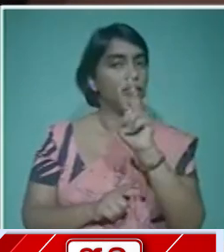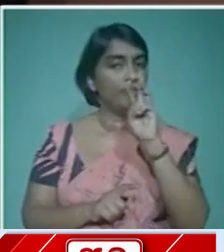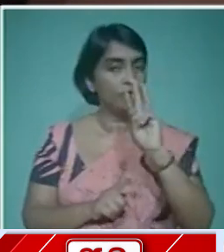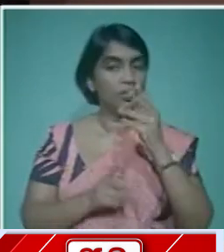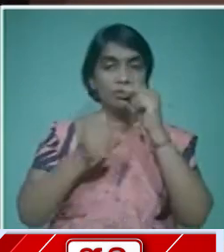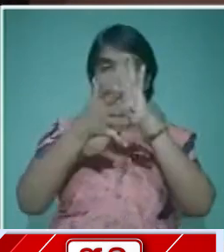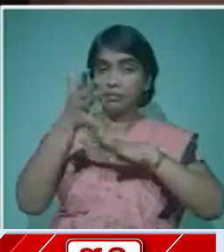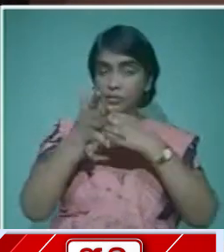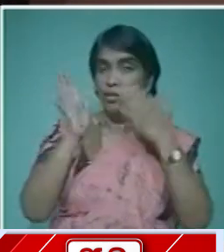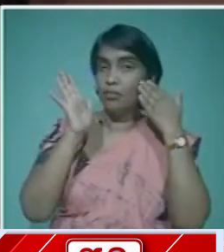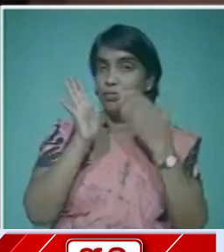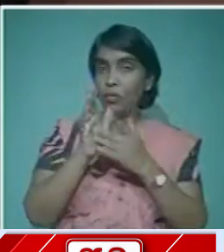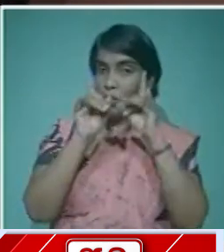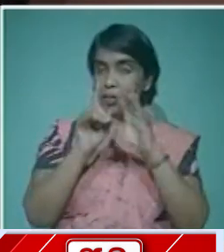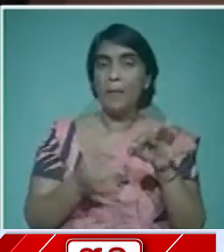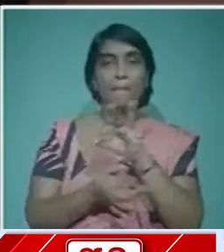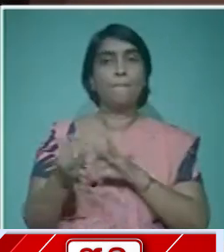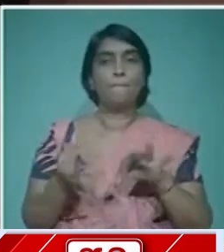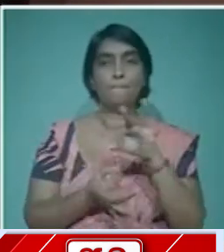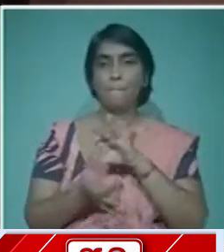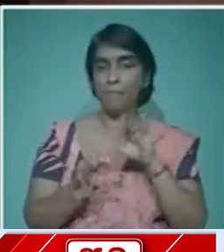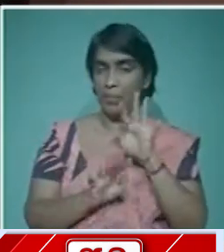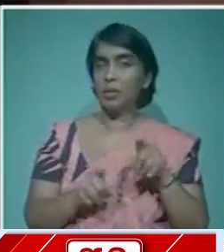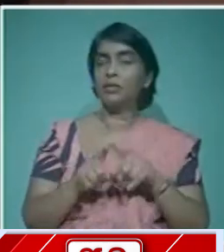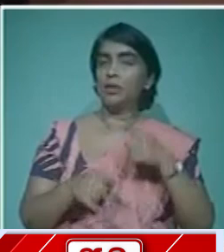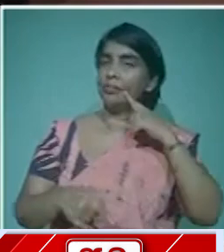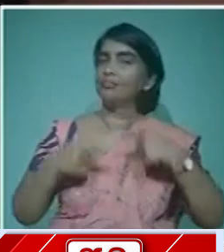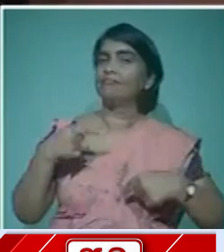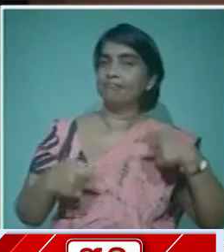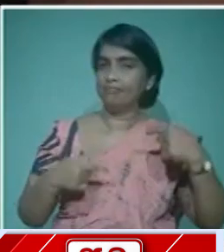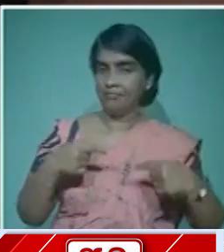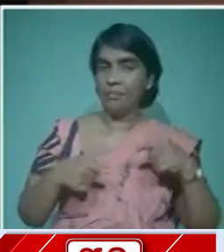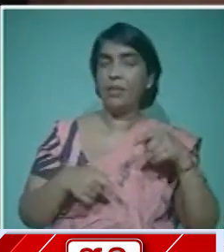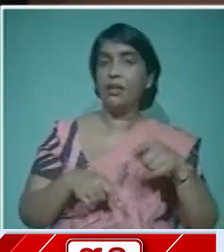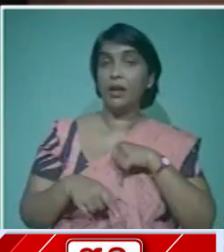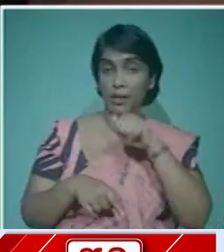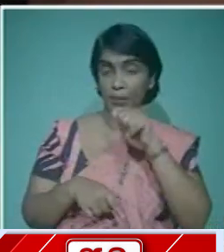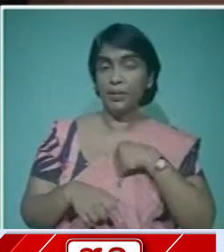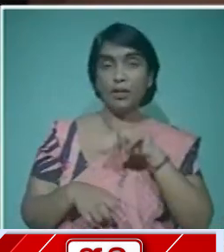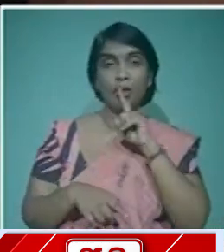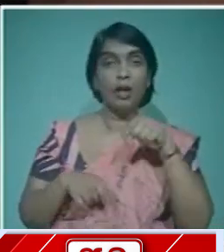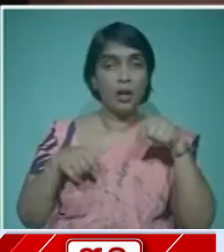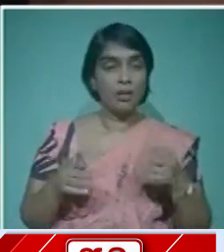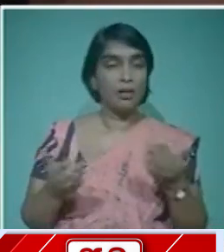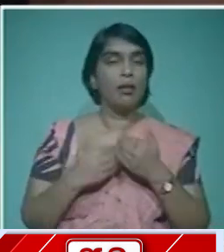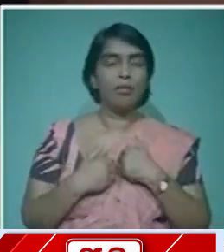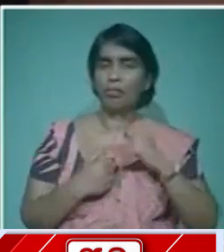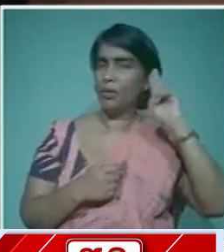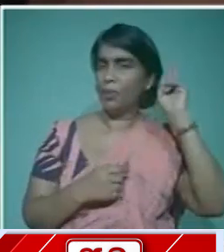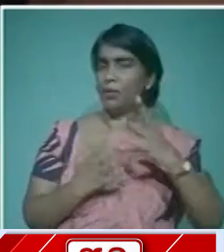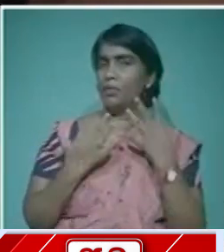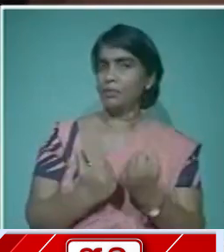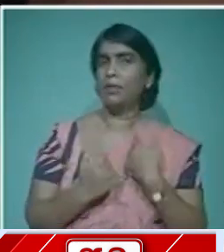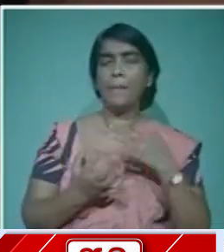අයවැය ලේඛනය ගැන මෙහෙම ප්‍රජාතන්ත්‍රවාදීව විවාද කරන්න. ඒක තමයි මම කිව්වේ අද අපි ඉතාම ජයග්‍රහී